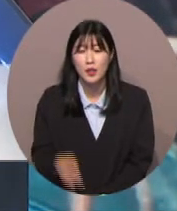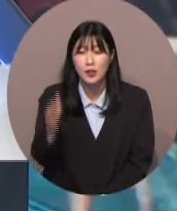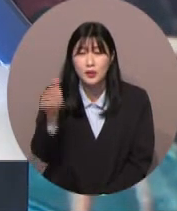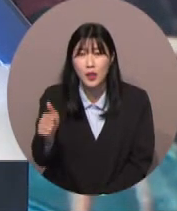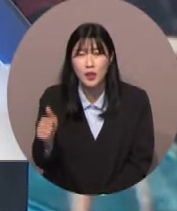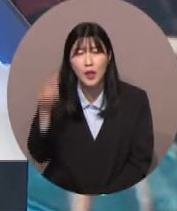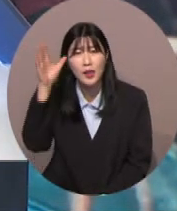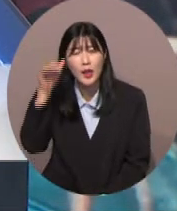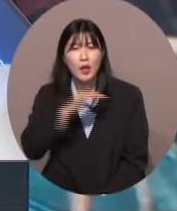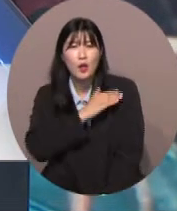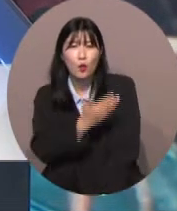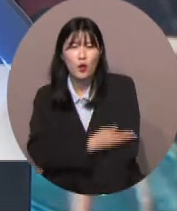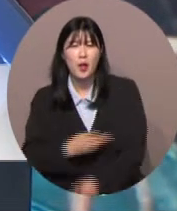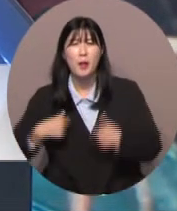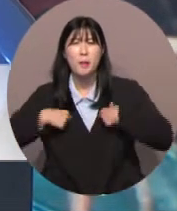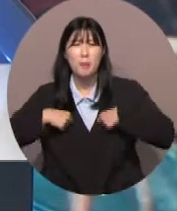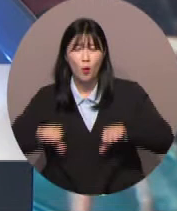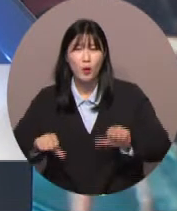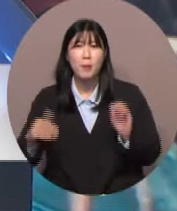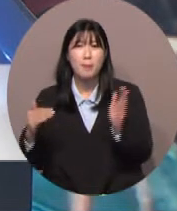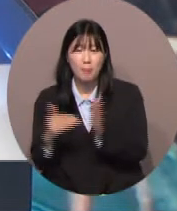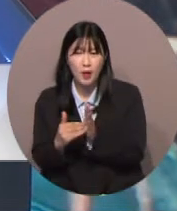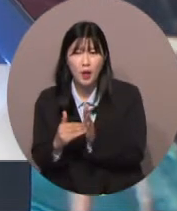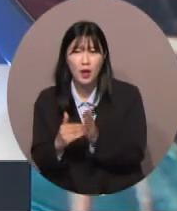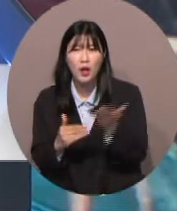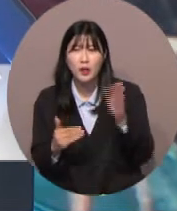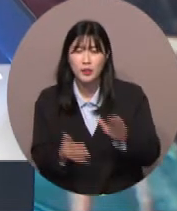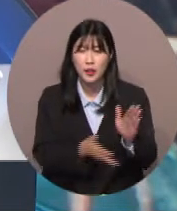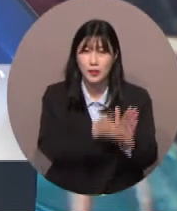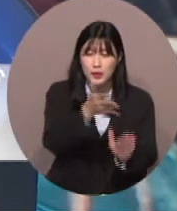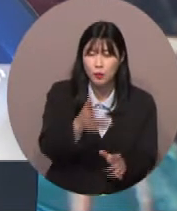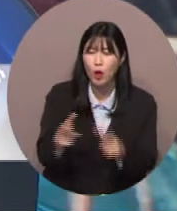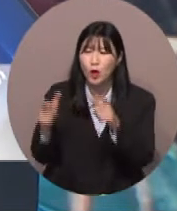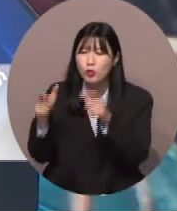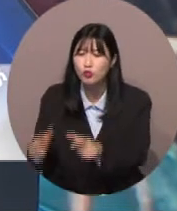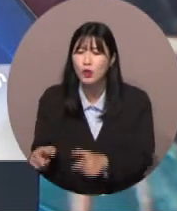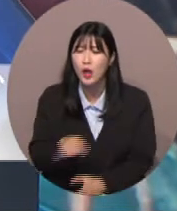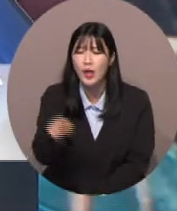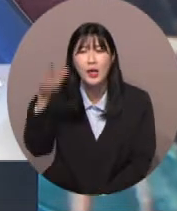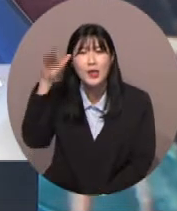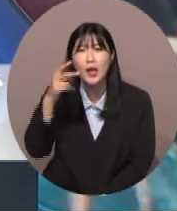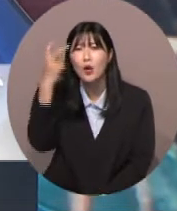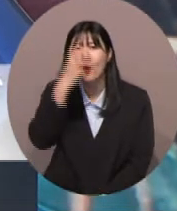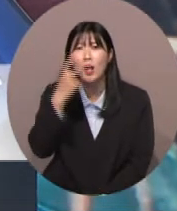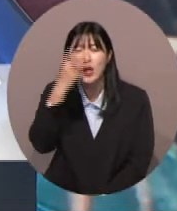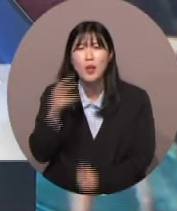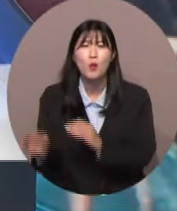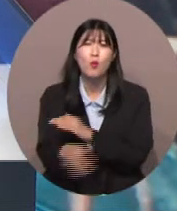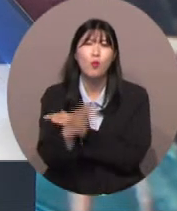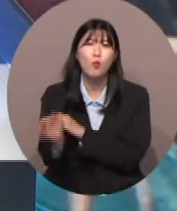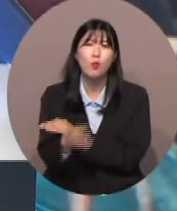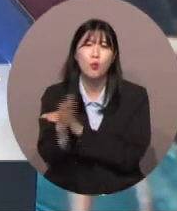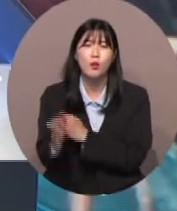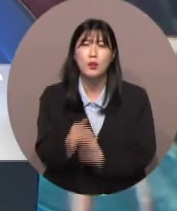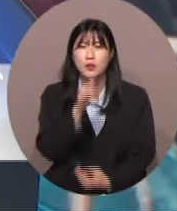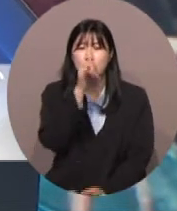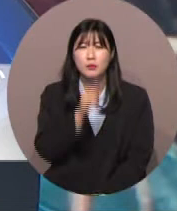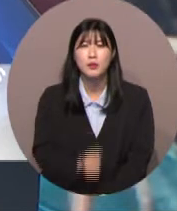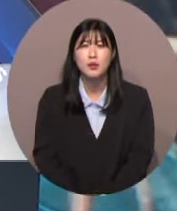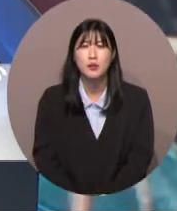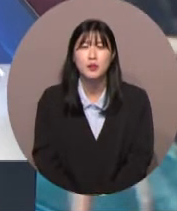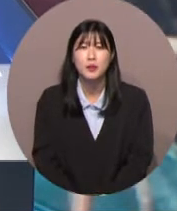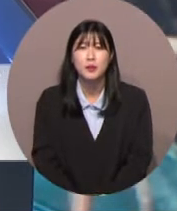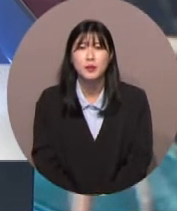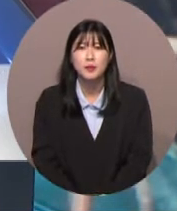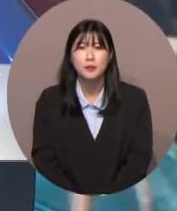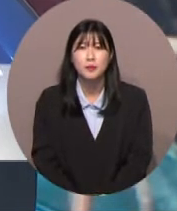개 50마리에 대한 소유권을 포기했지만 시와 구가 남겨진 개에 대한 관리를 서로 미루고 있는 상황입니다.